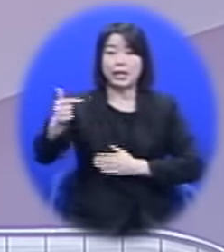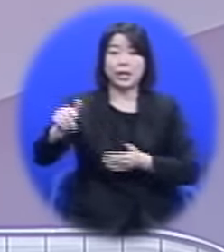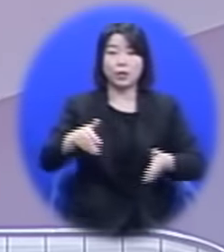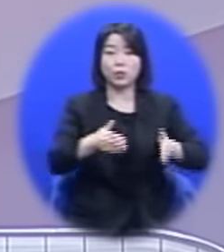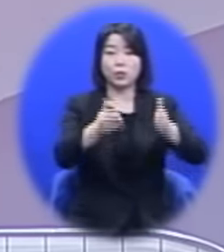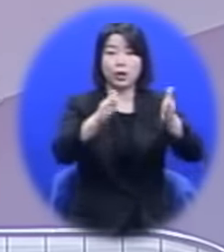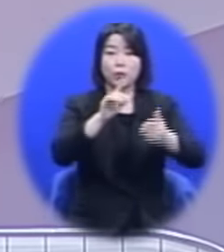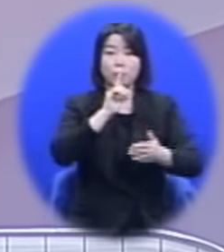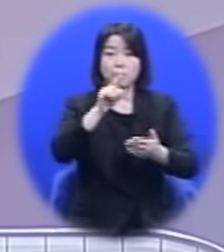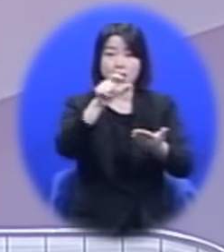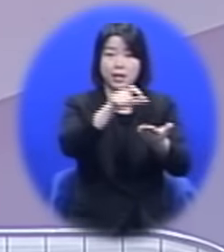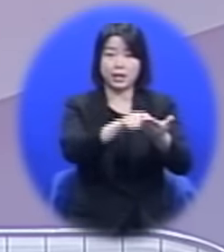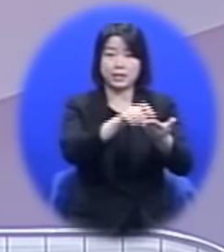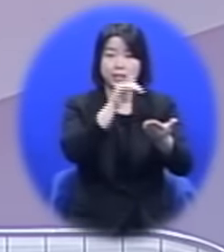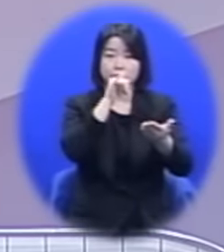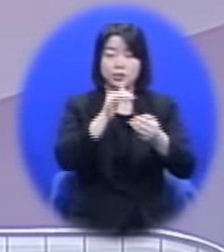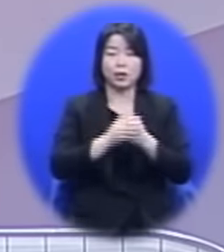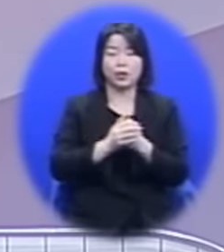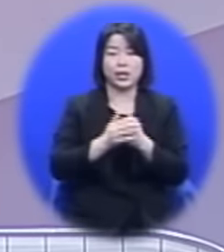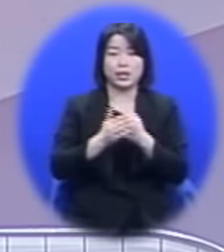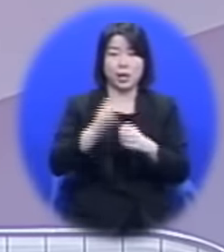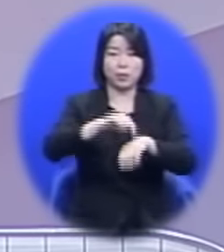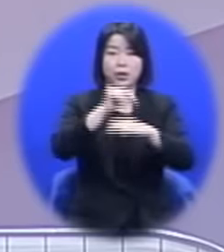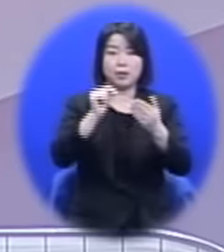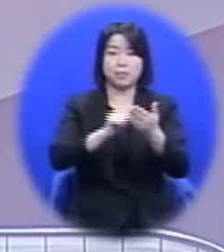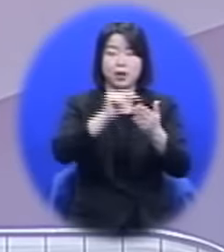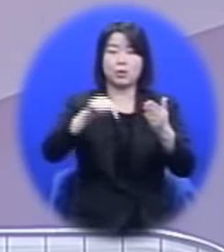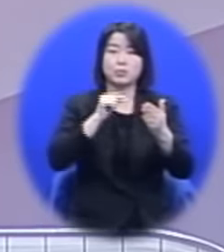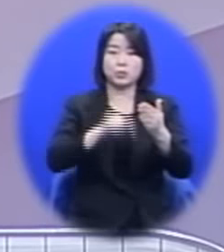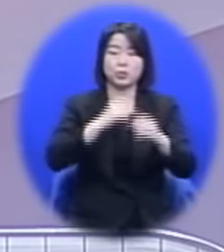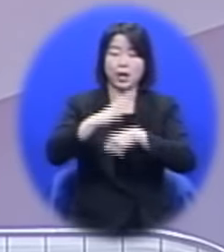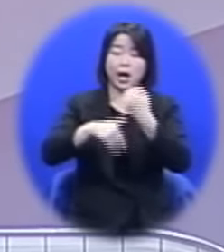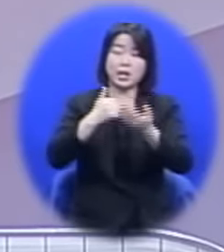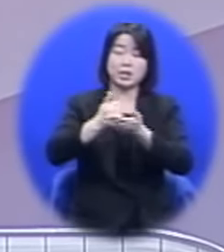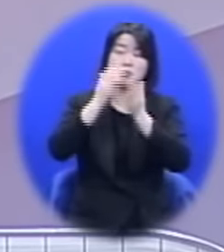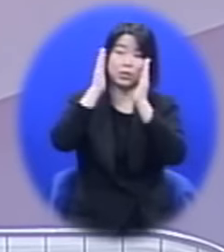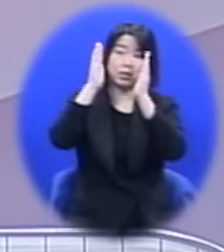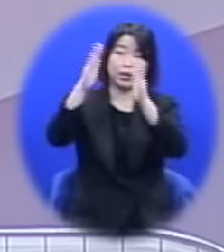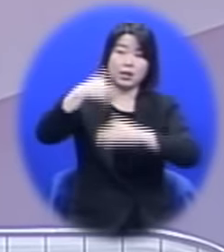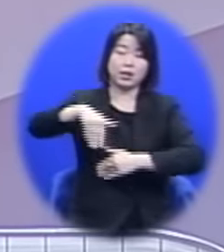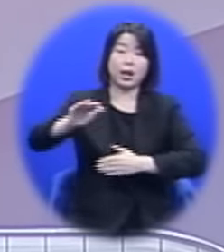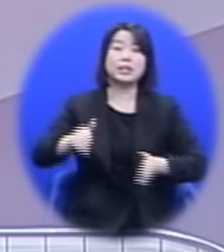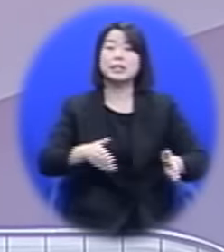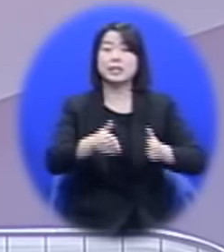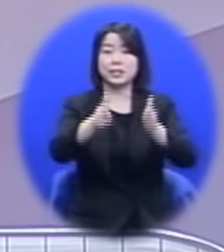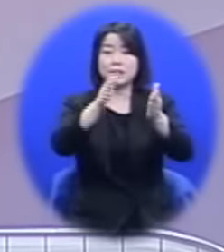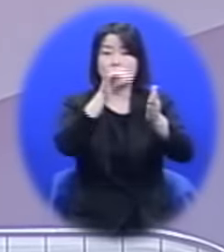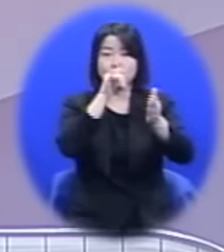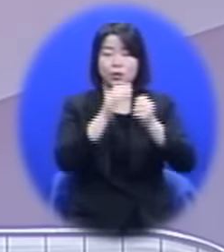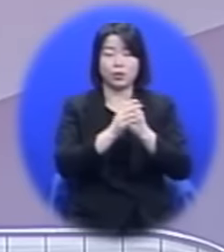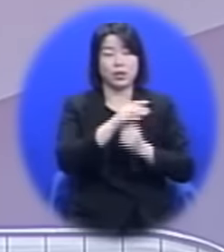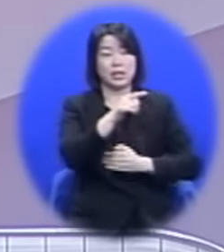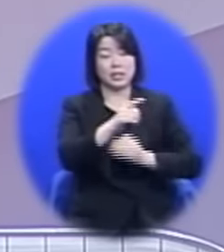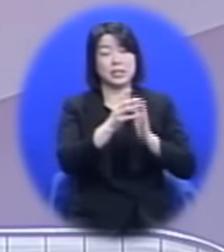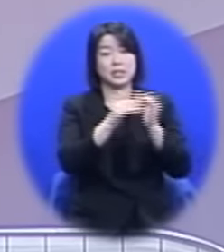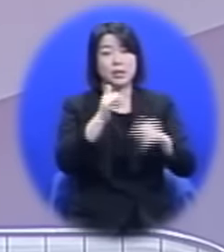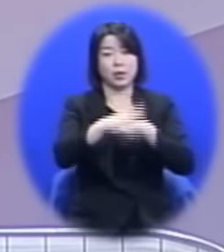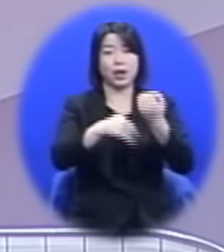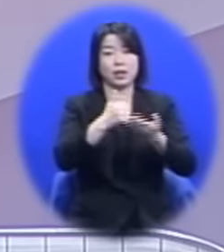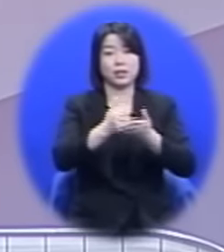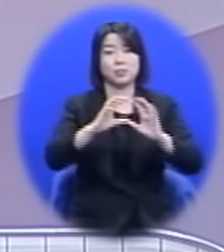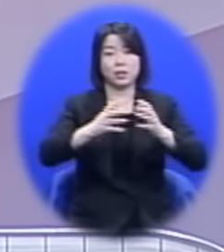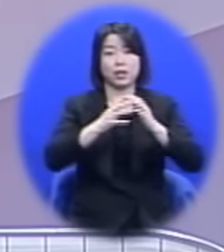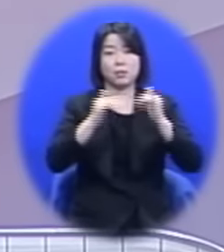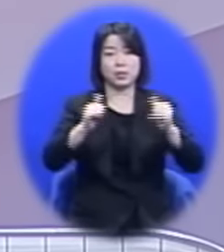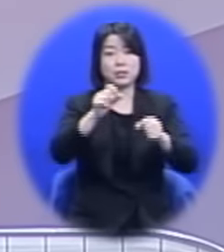그러니까 마음속에 하나님을 향하여 가는 길이 있는 거죠. 이 사람이 하나님 나라 백성의